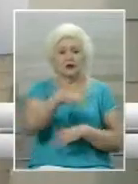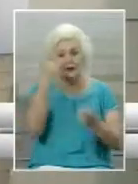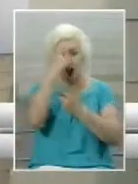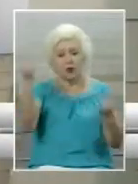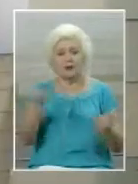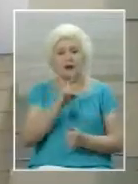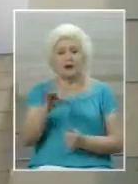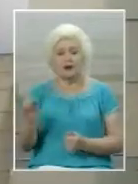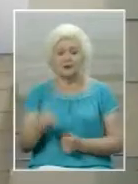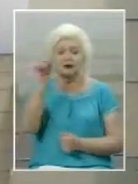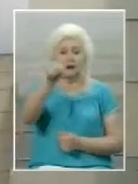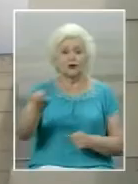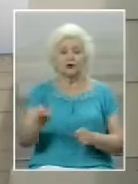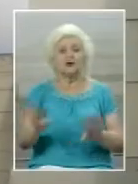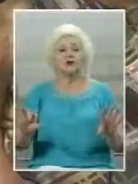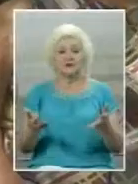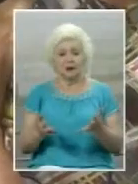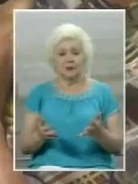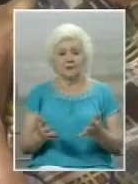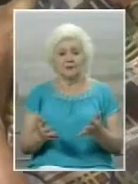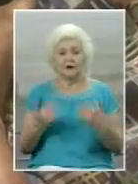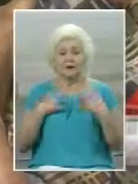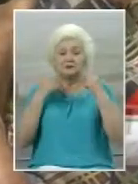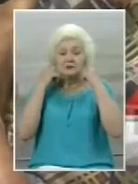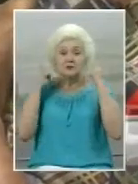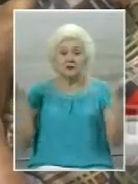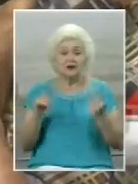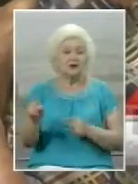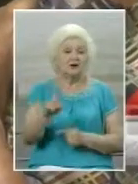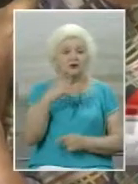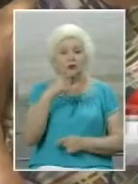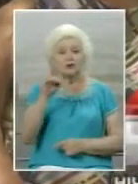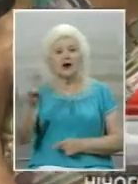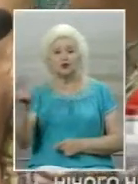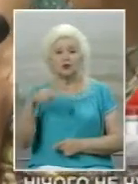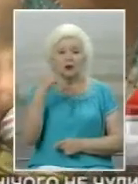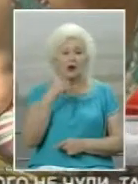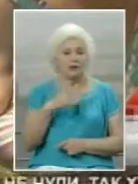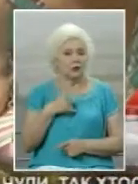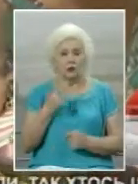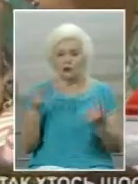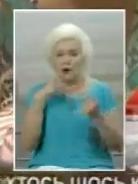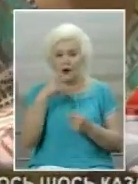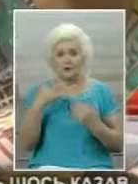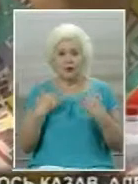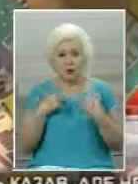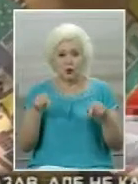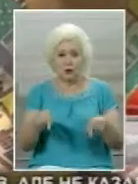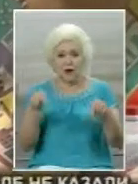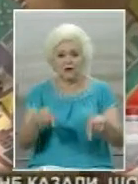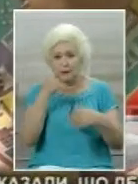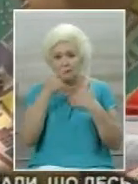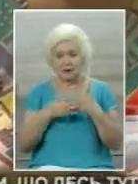оголошено карантин, про те, що сталося? Вони чули. Так що-то говорив хтось, але не говорили, що у нас тут